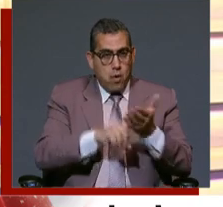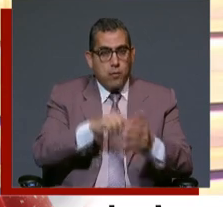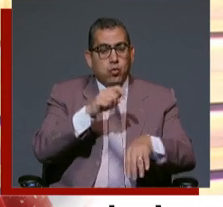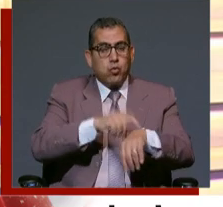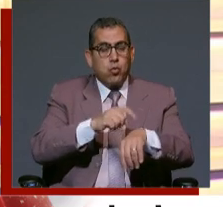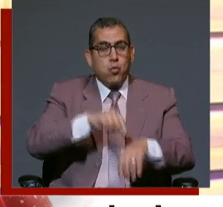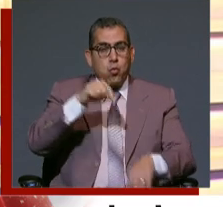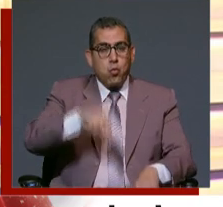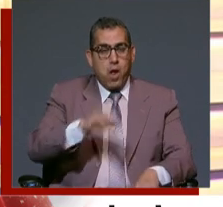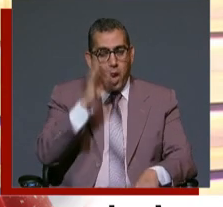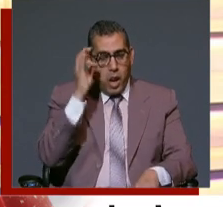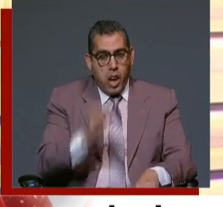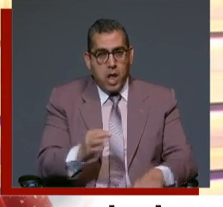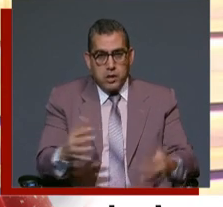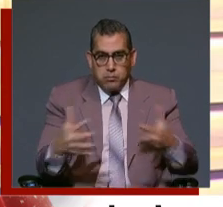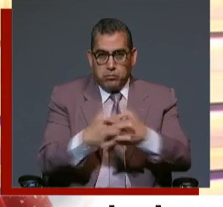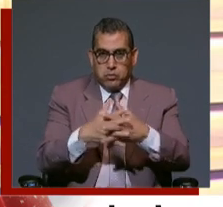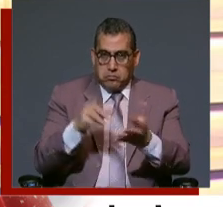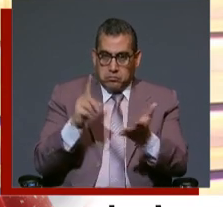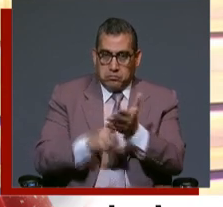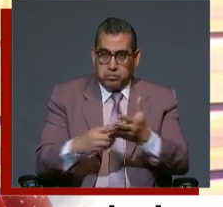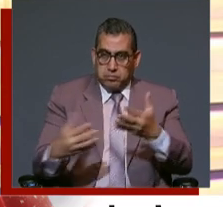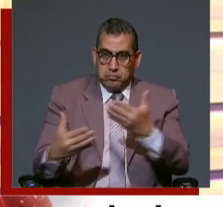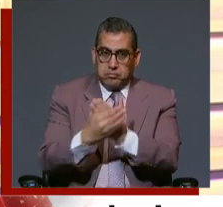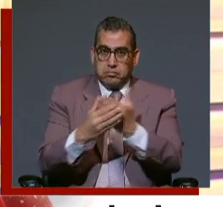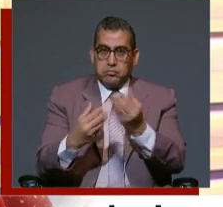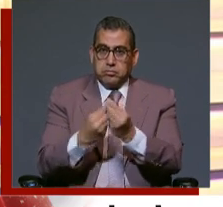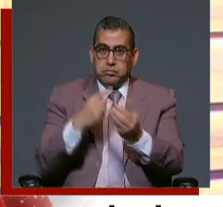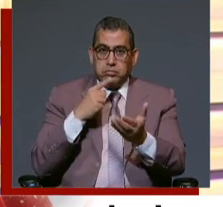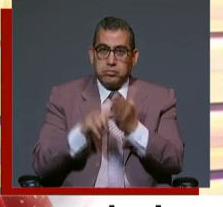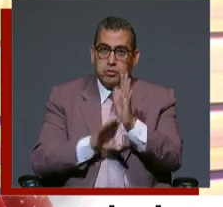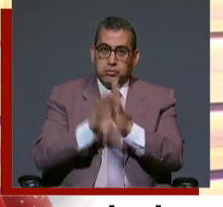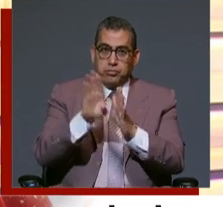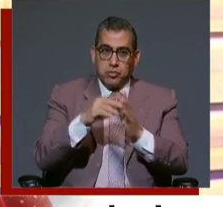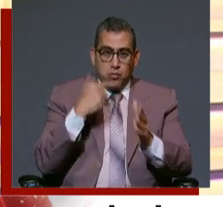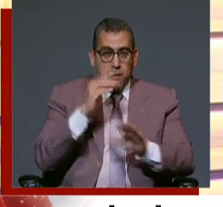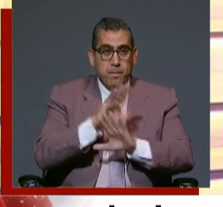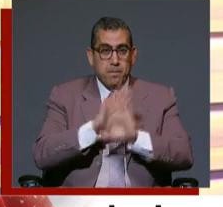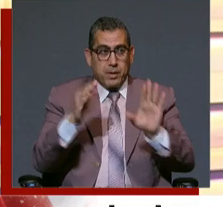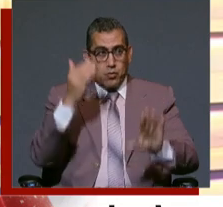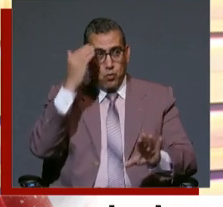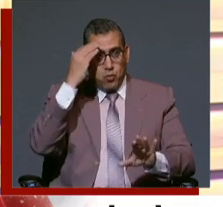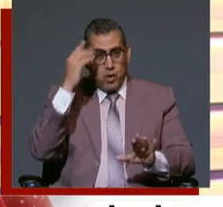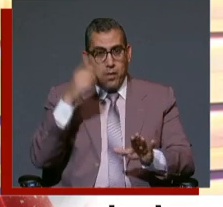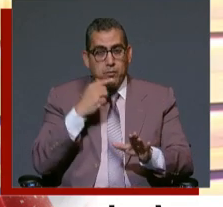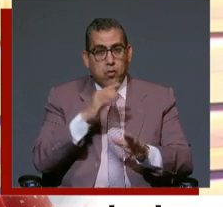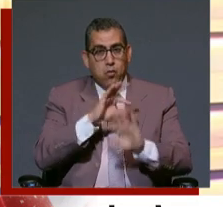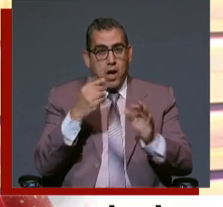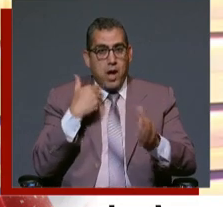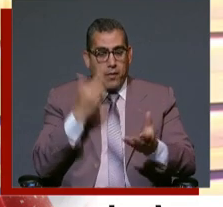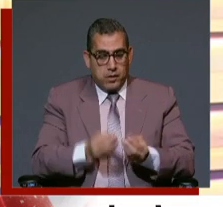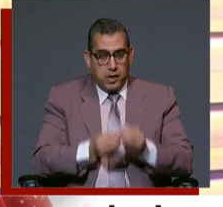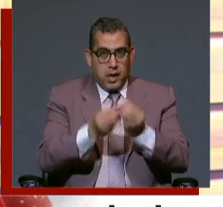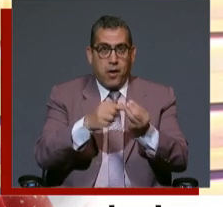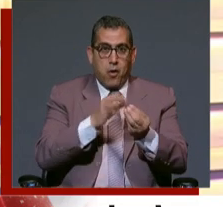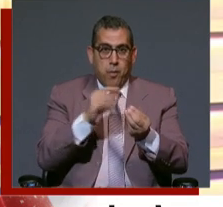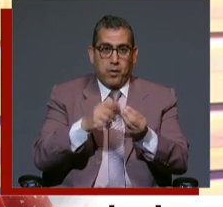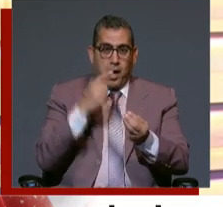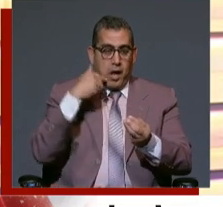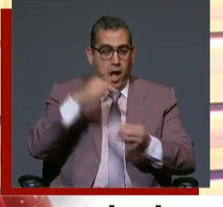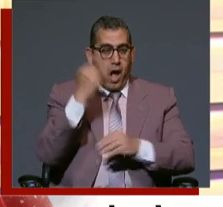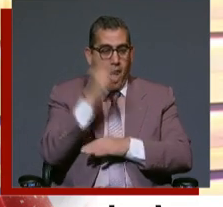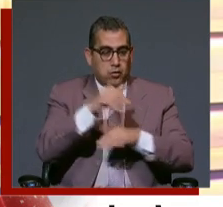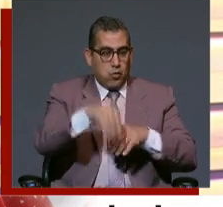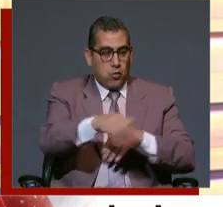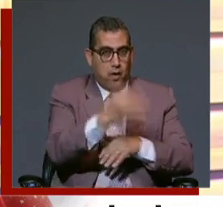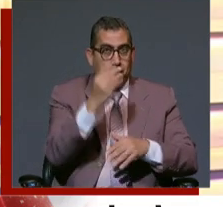الآن أن تكون شريكا حقيقيا في التنمية، ليس فقط بالمواد الخام أو بالثروات الطبيعية الموجودة